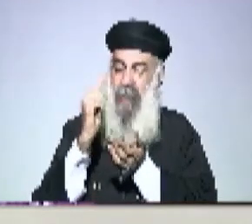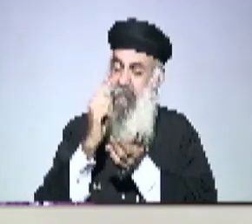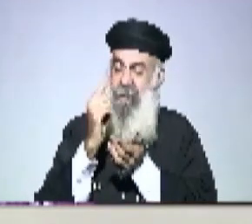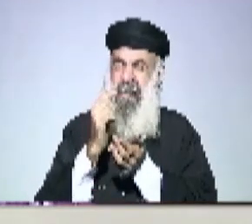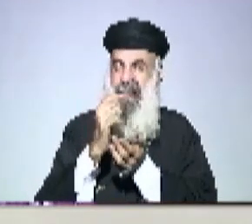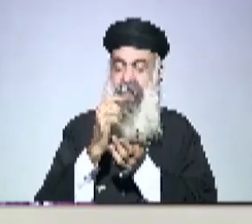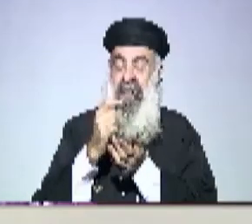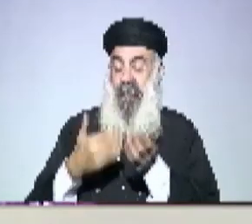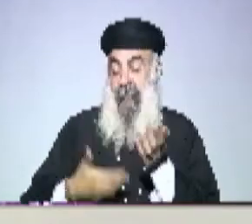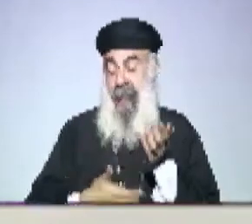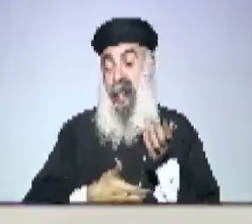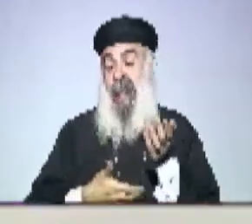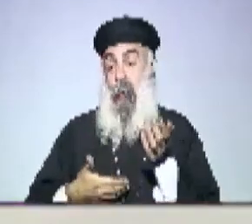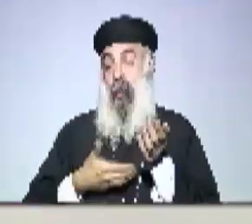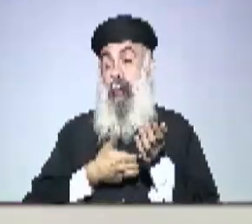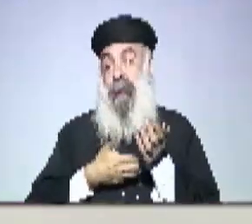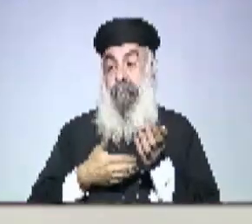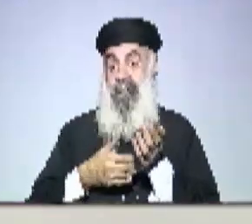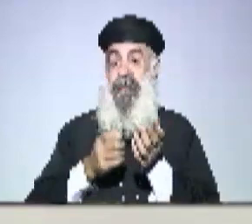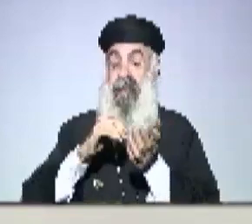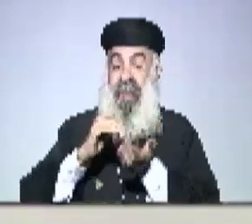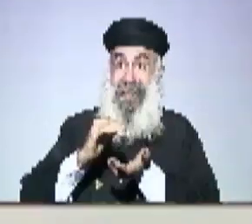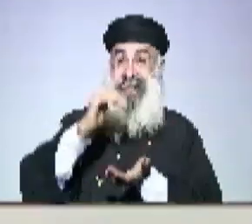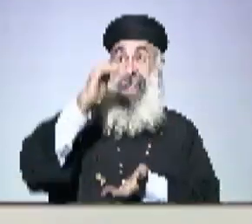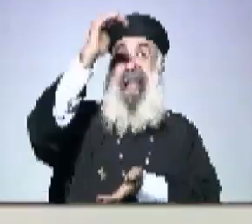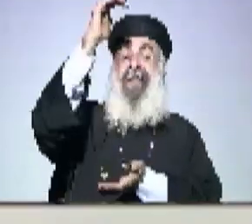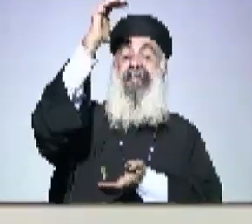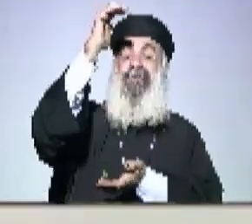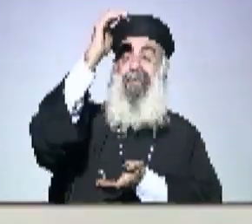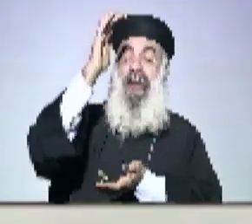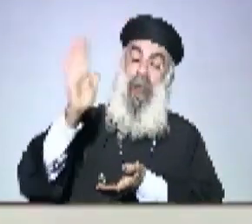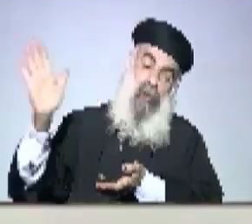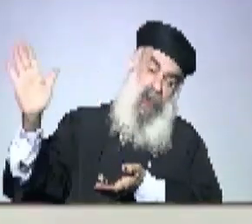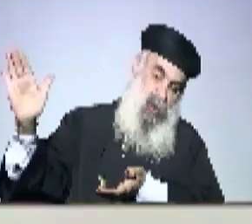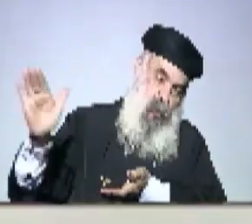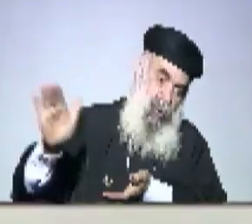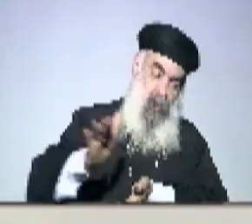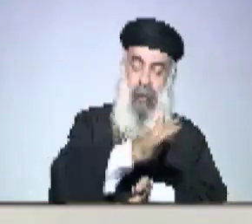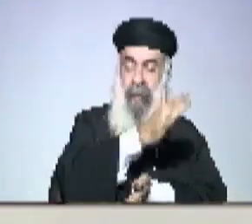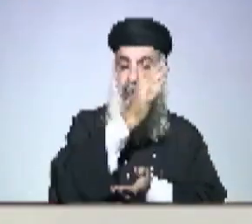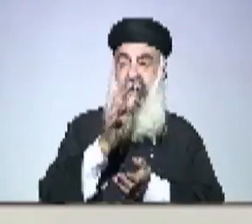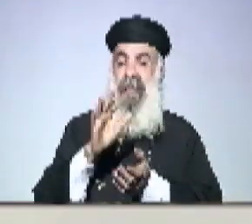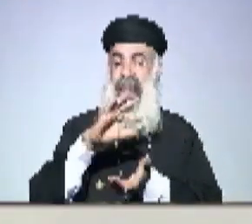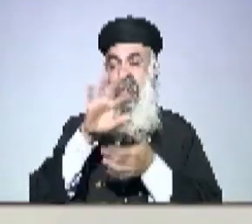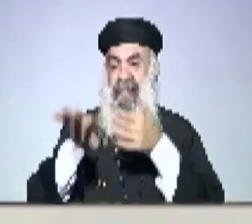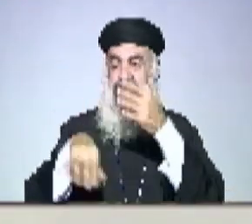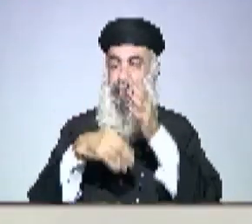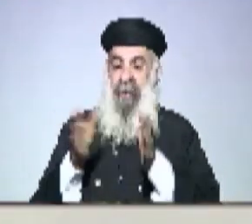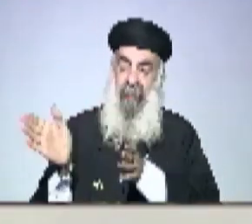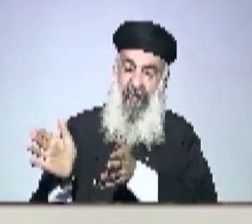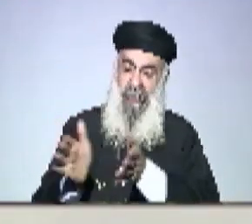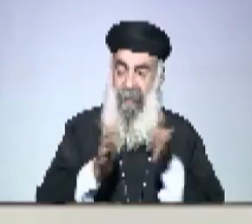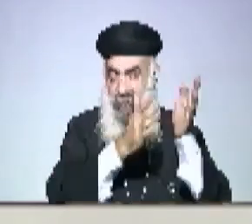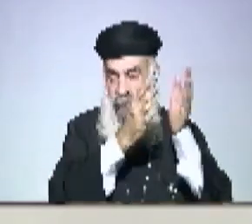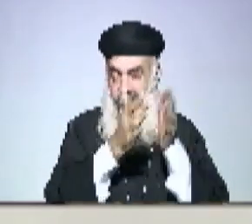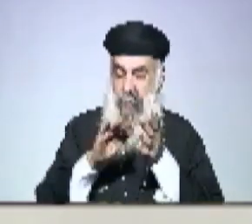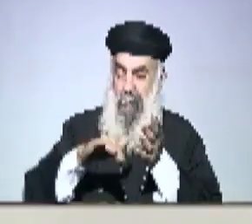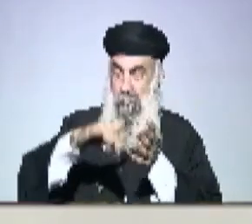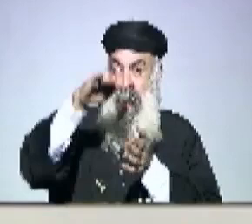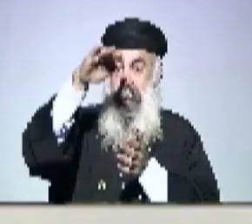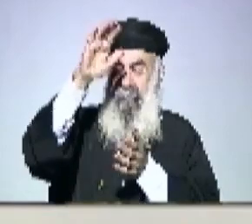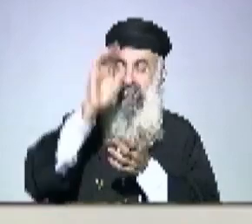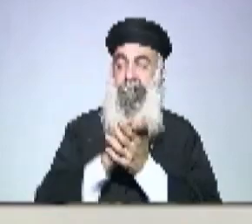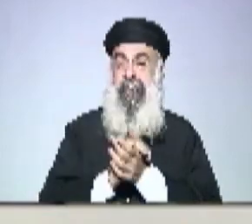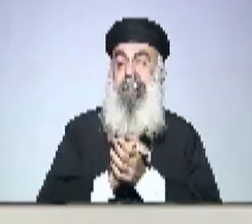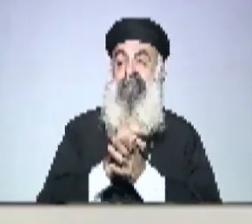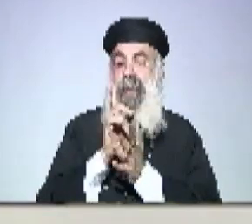هيحصل مجاعات ولو زياده عن الاحتياج هتحصل كوارث الفيضانات